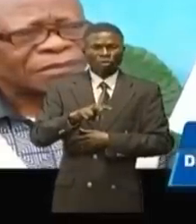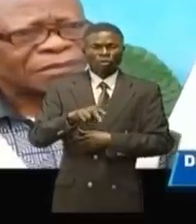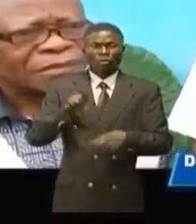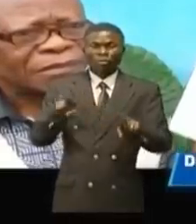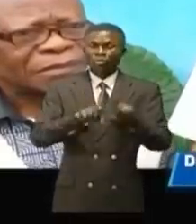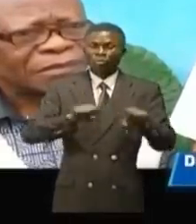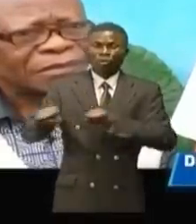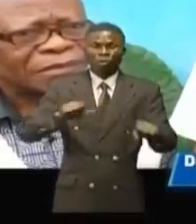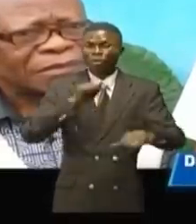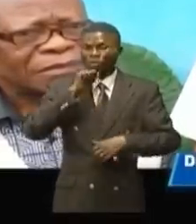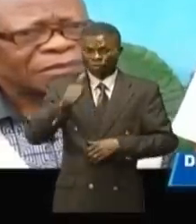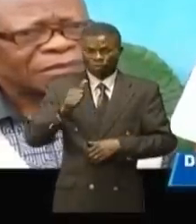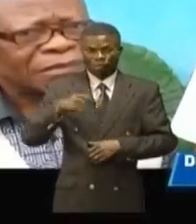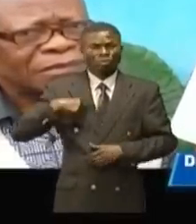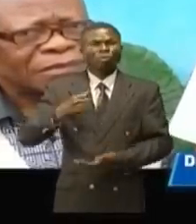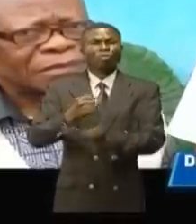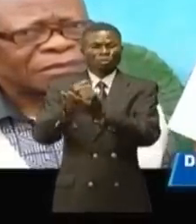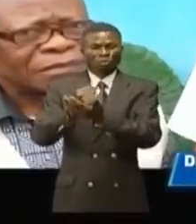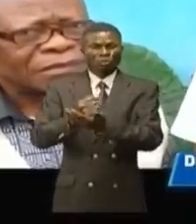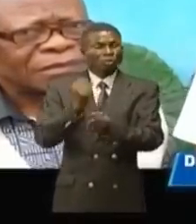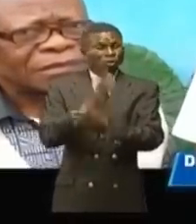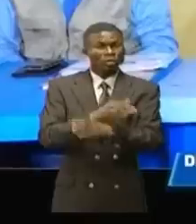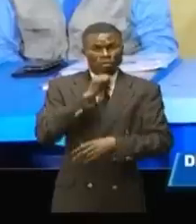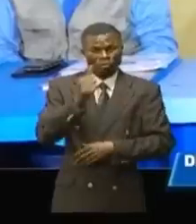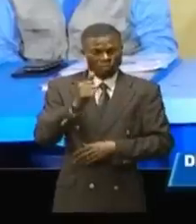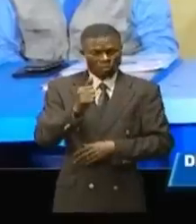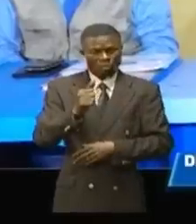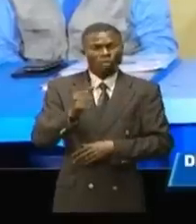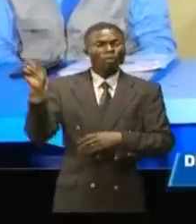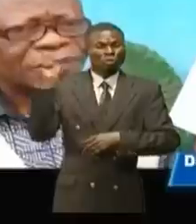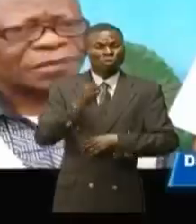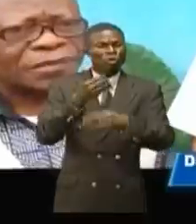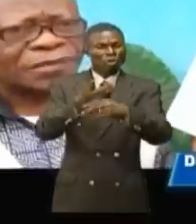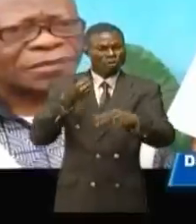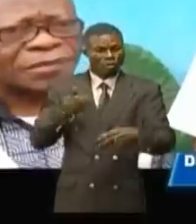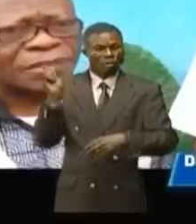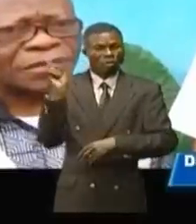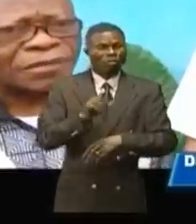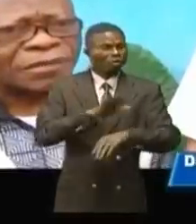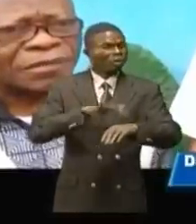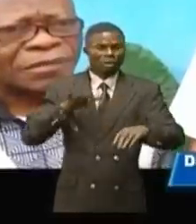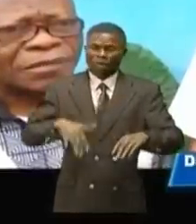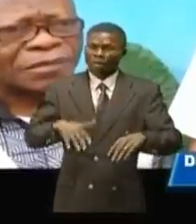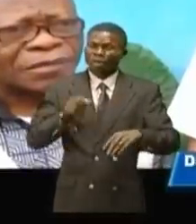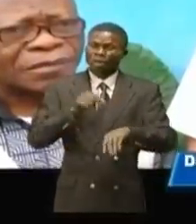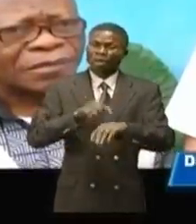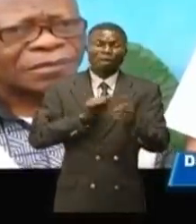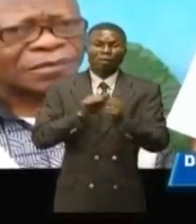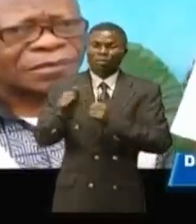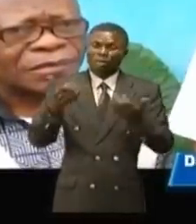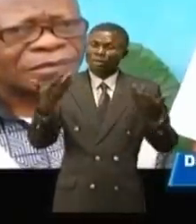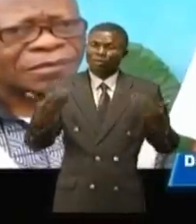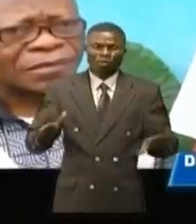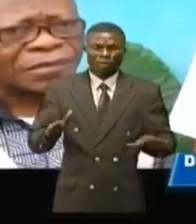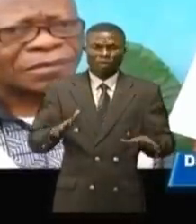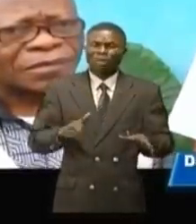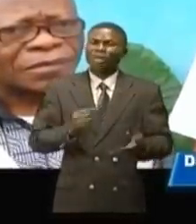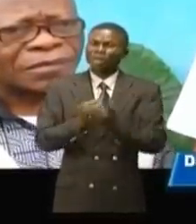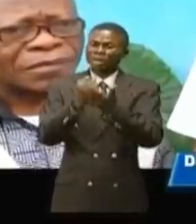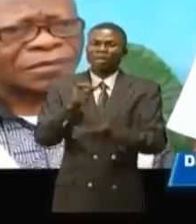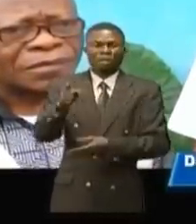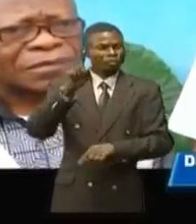examen. On va les aider s'ils ne sont pas prêts, pourvu qu'ils viennent à temps. Si on vient en retard et que c'est la date limite, on risque de ne pas